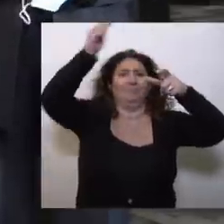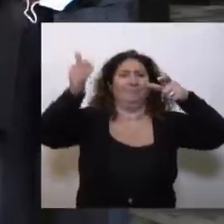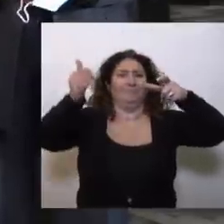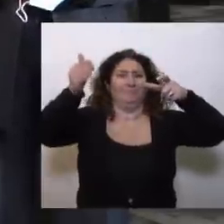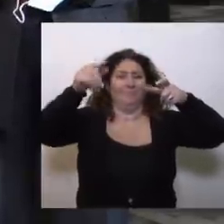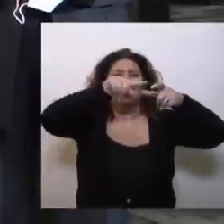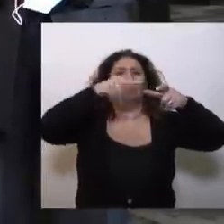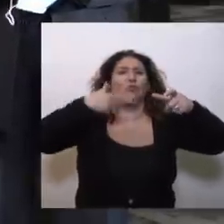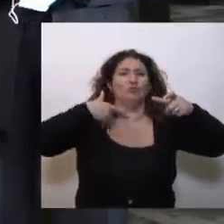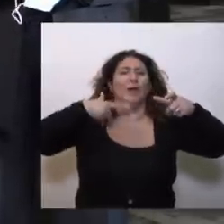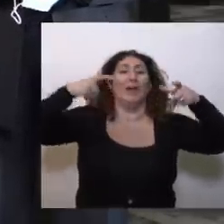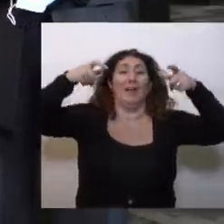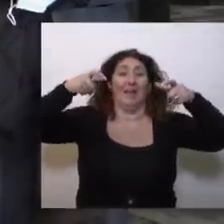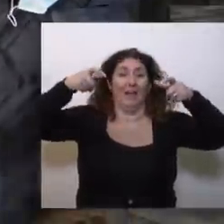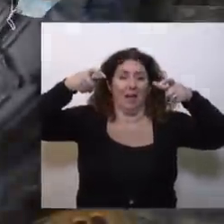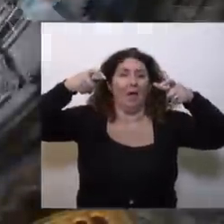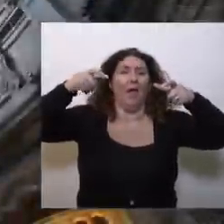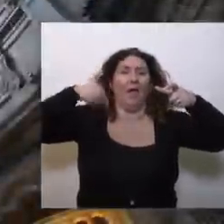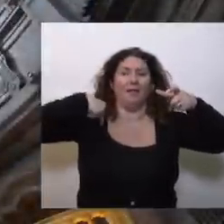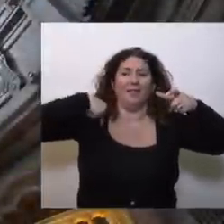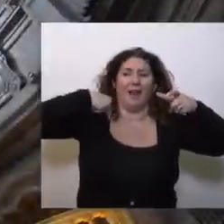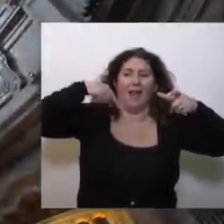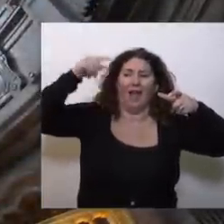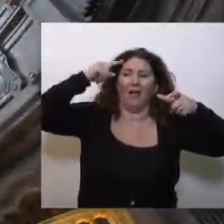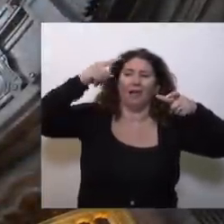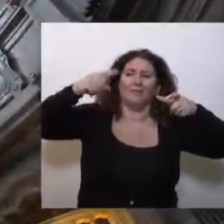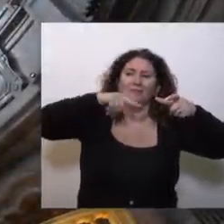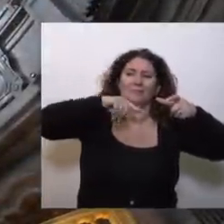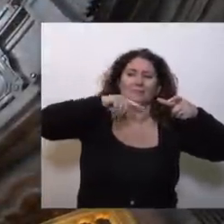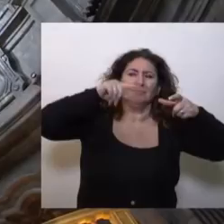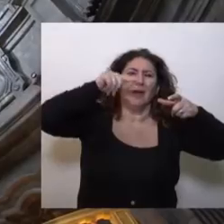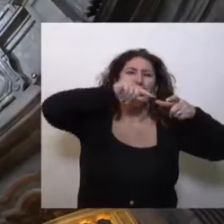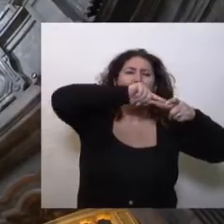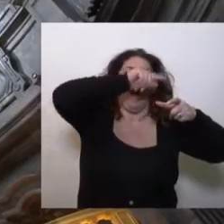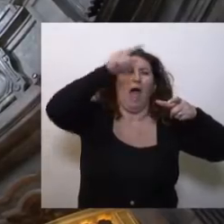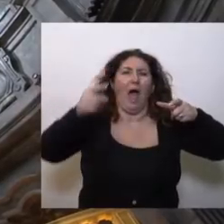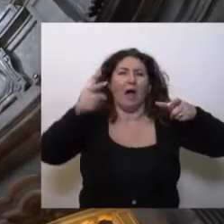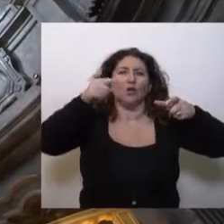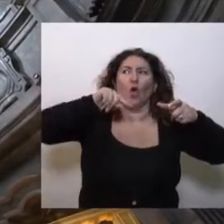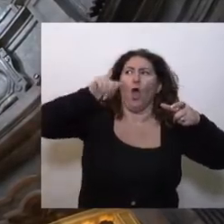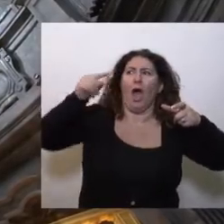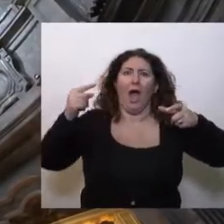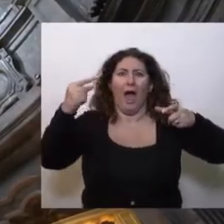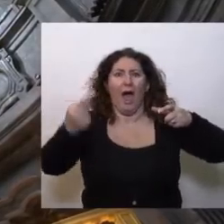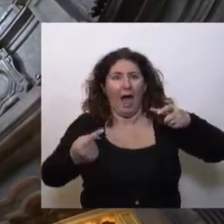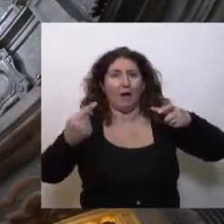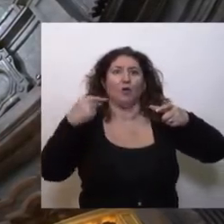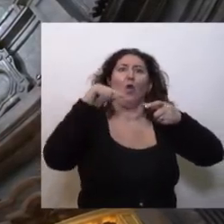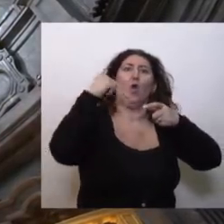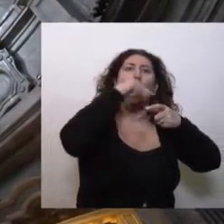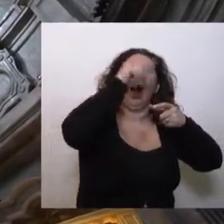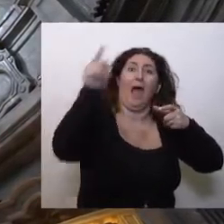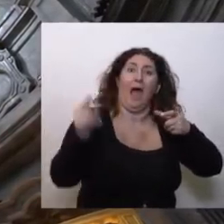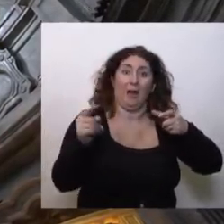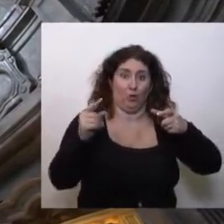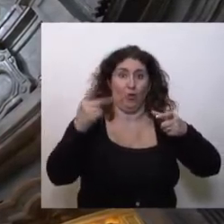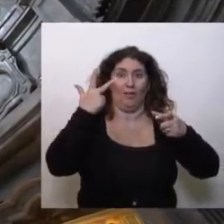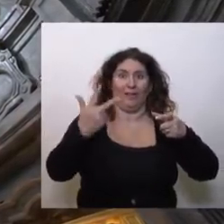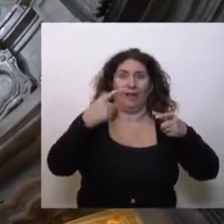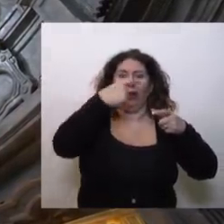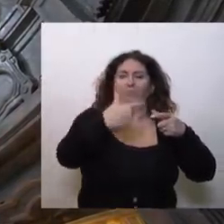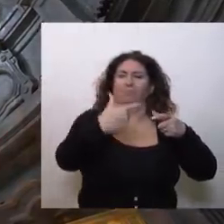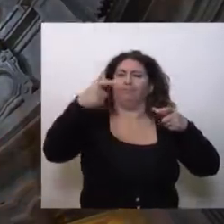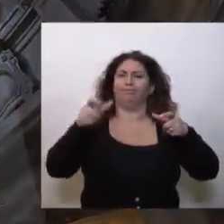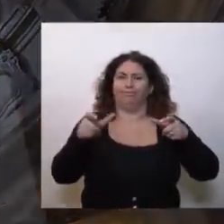tre grandi archi che sono completamente indipendenti dalla serie delle colonne delle lesene che